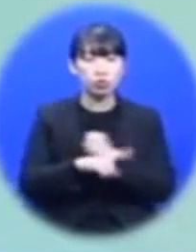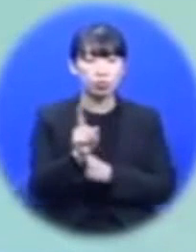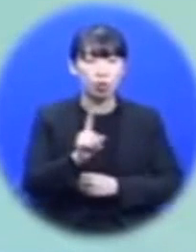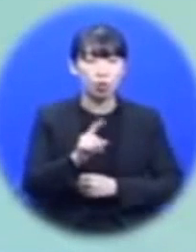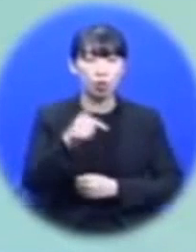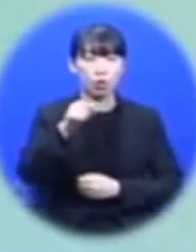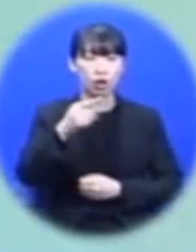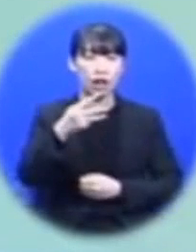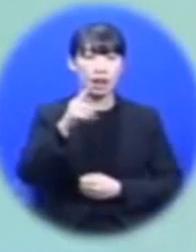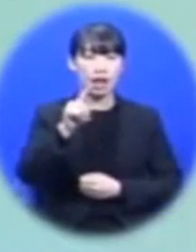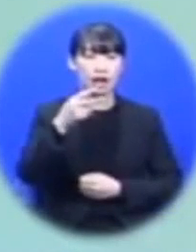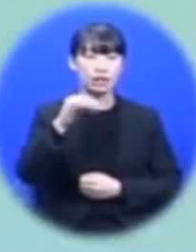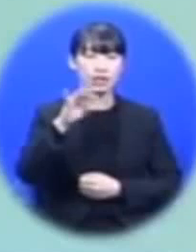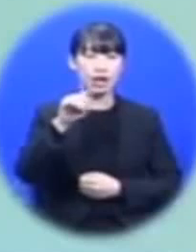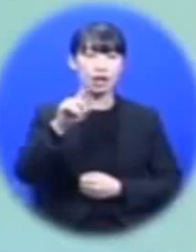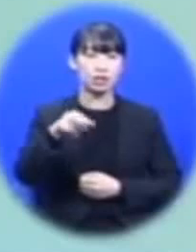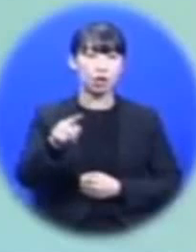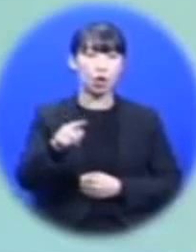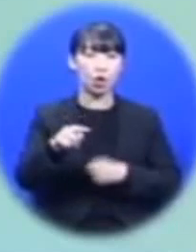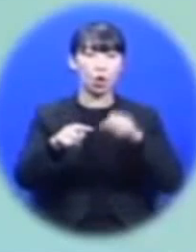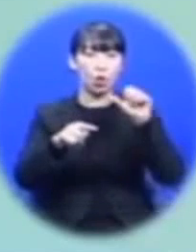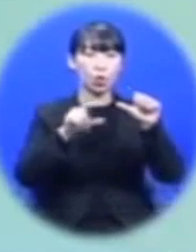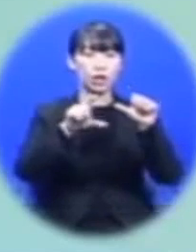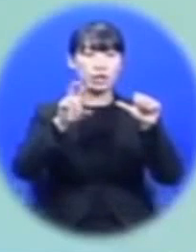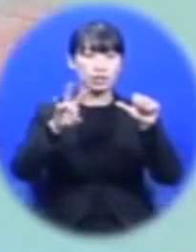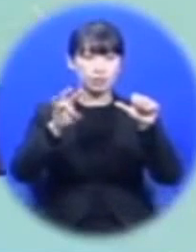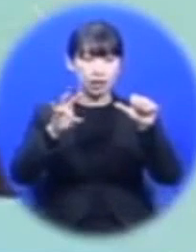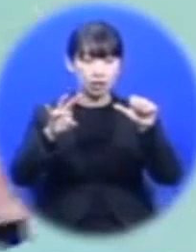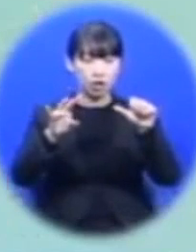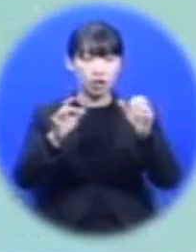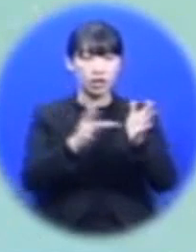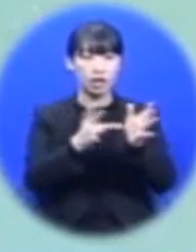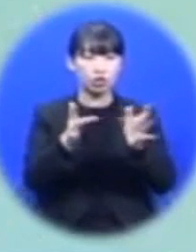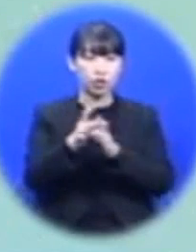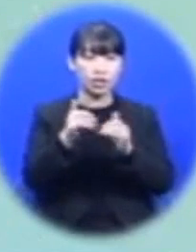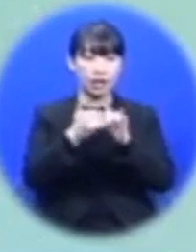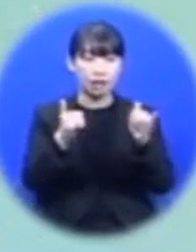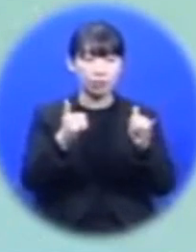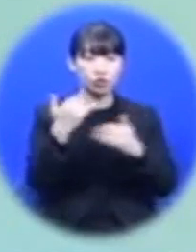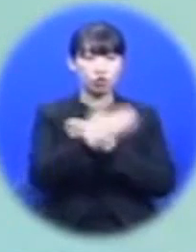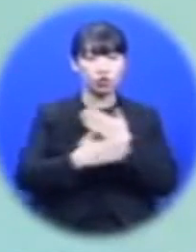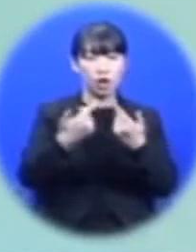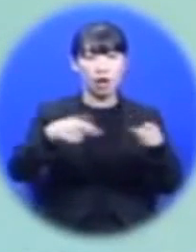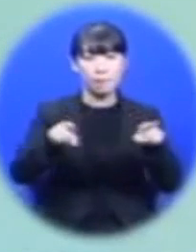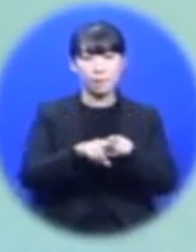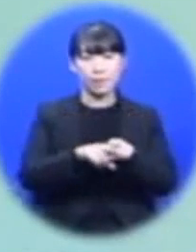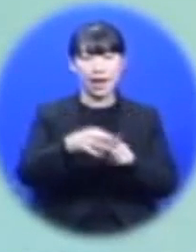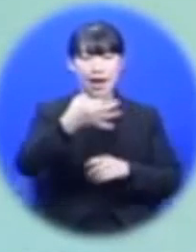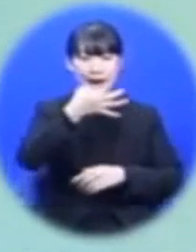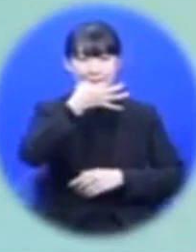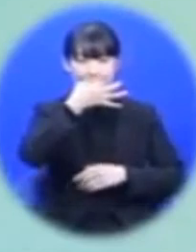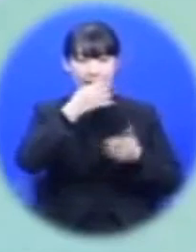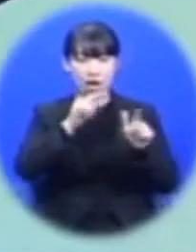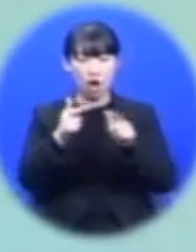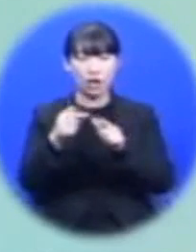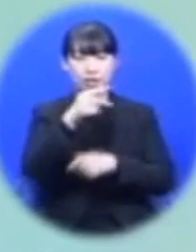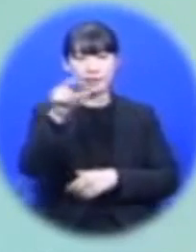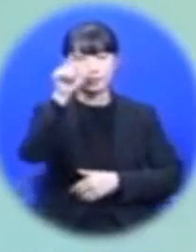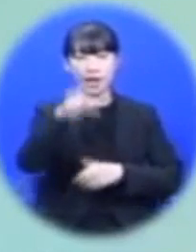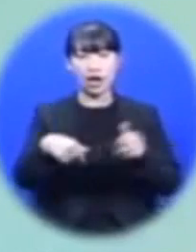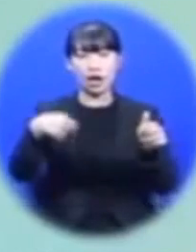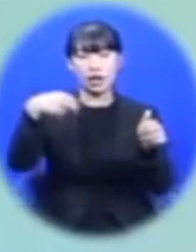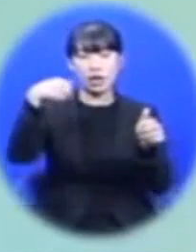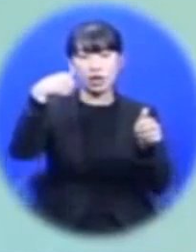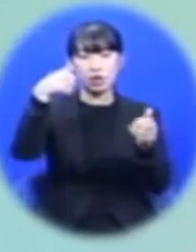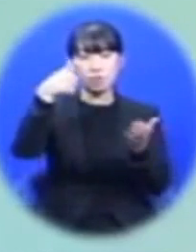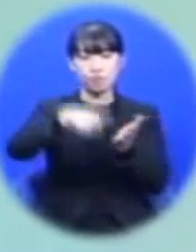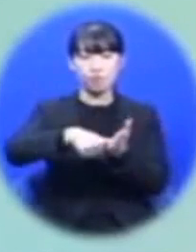그리스도 예수의 사람은 육체와 함께 그 정욕과 탐심을 십자가에 못 박았느니라 하나님도 나를 십자가에 못 박으셨다